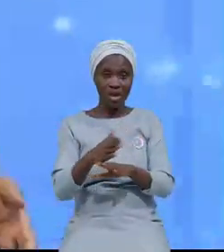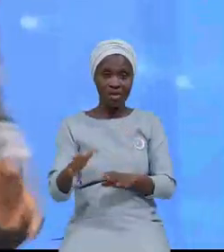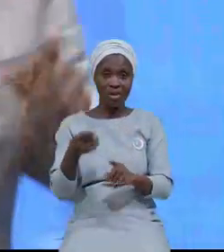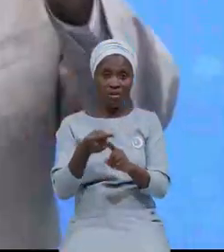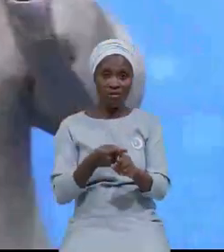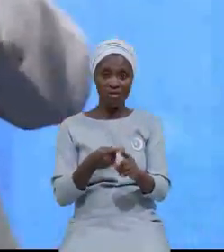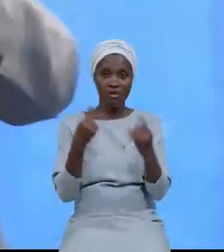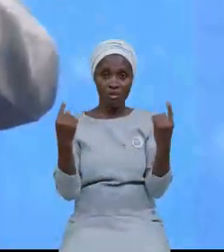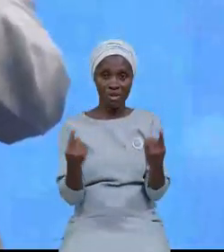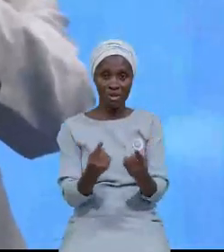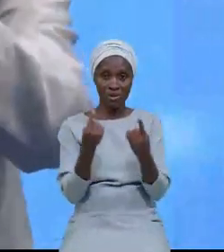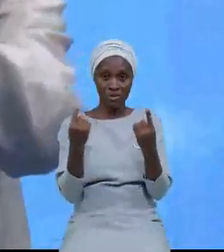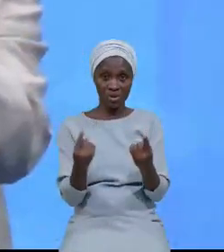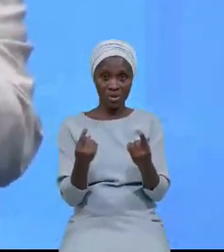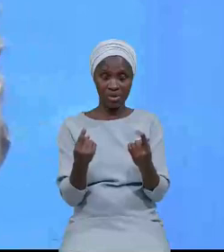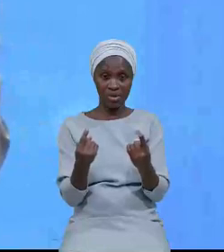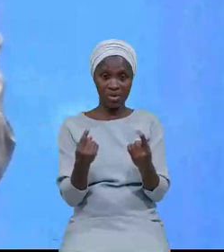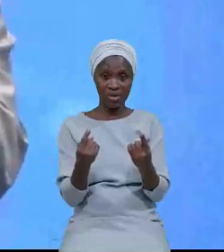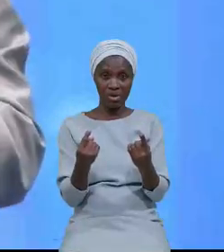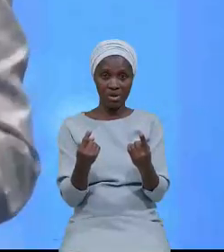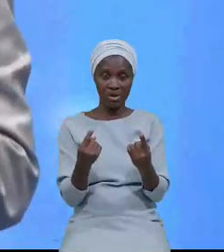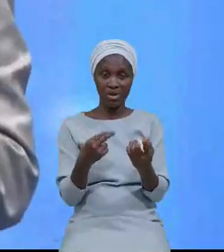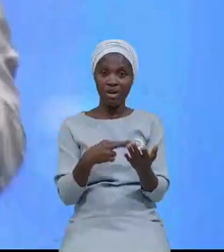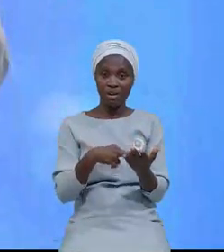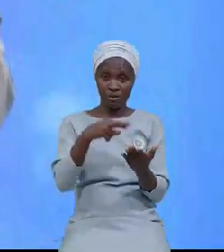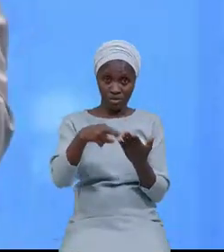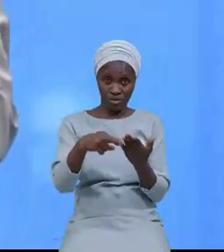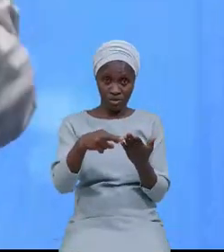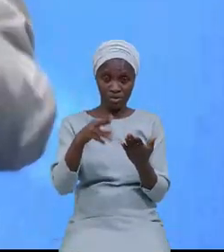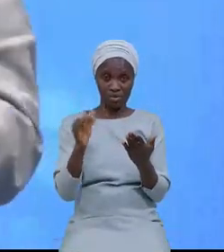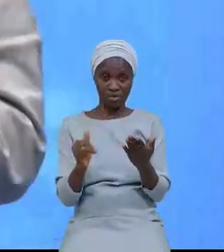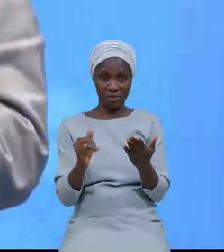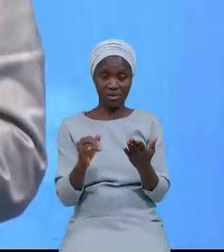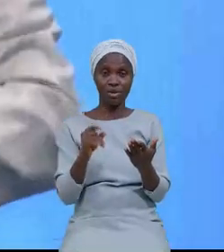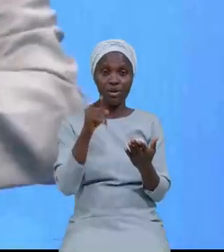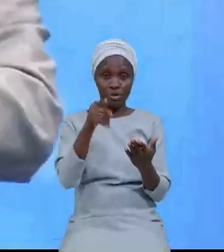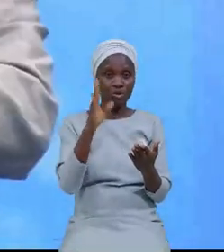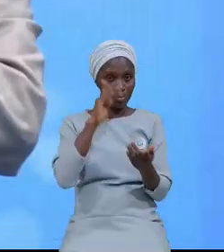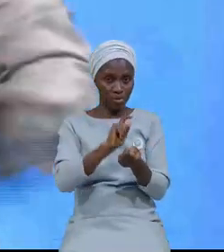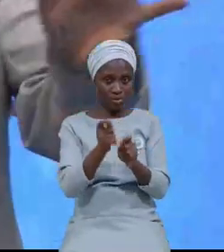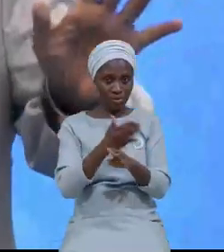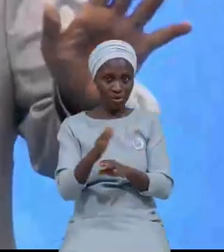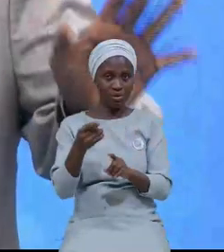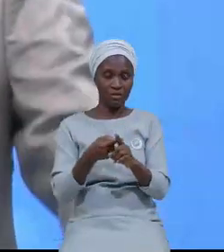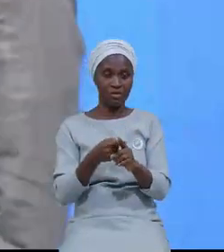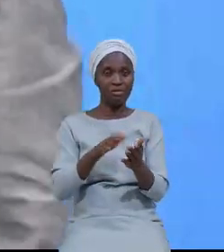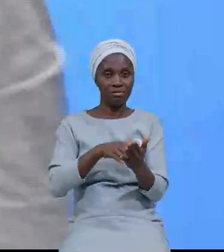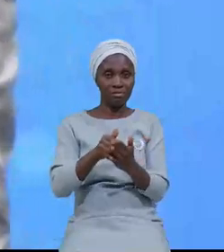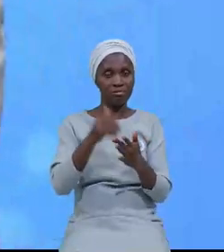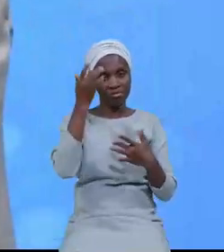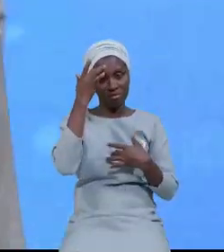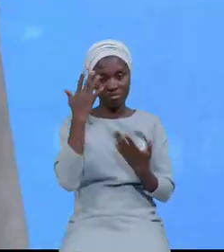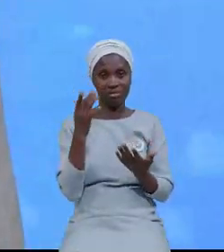de l'iniquité pas conséquent tu es détourné de l'infirmité il est